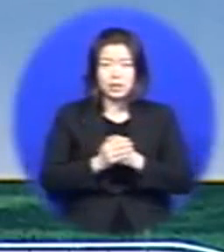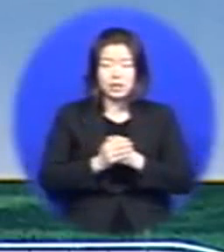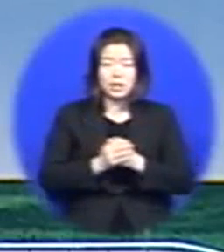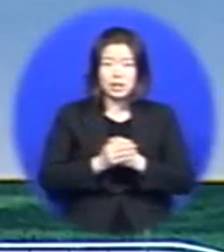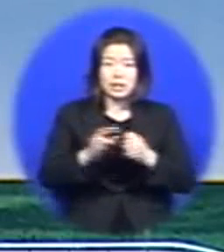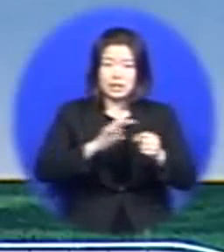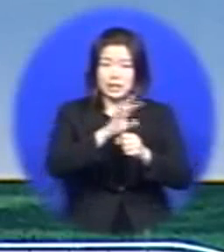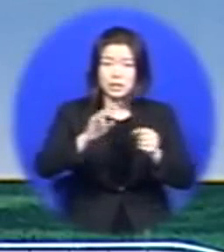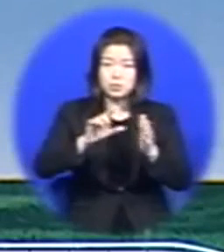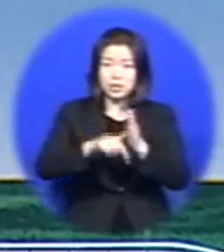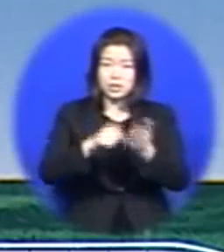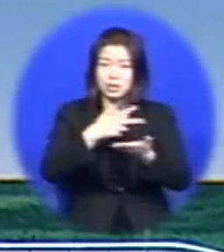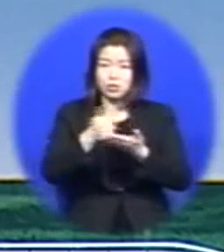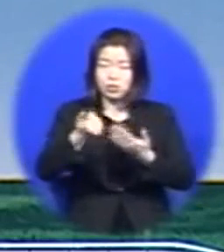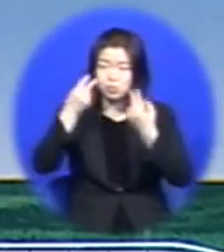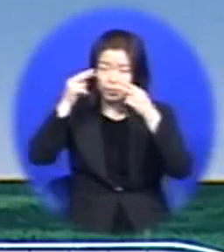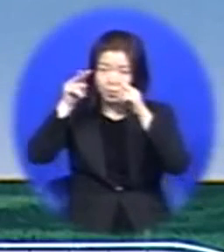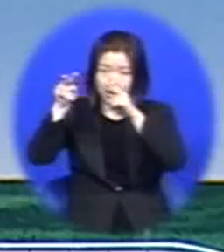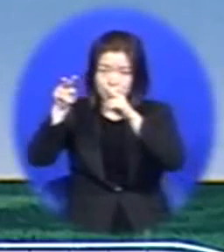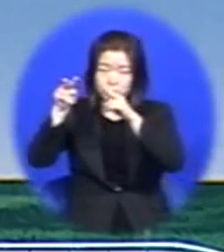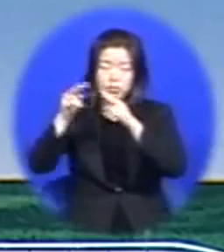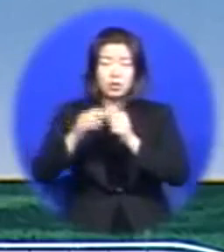일입니다. 24시간 주님을 바라본,